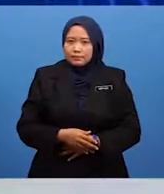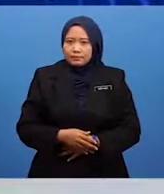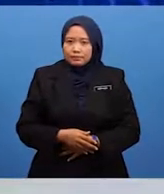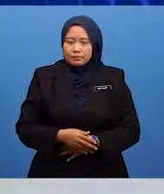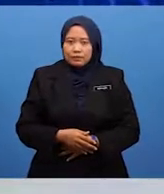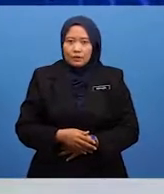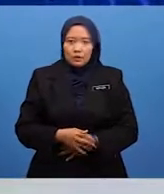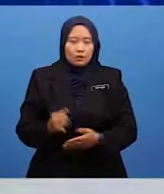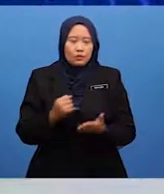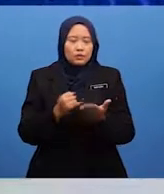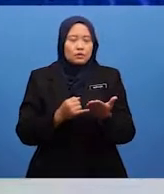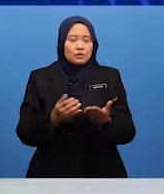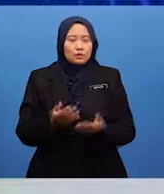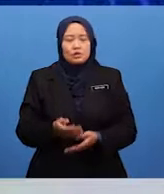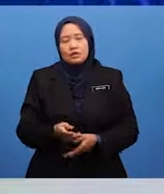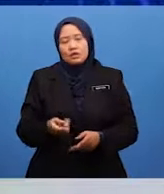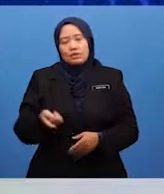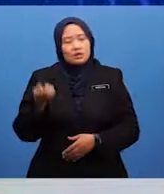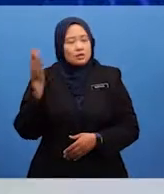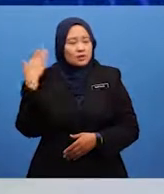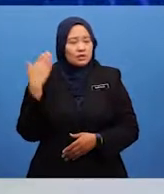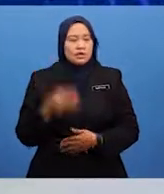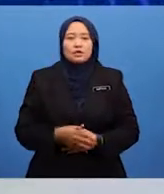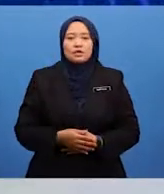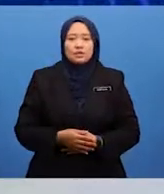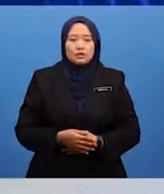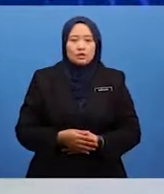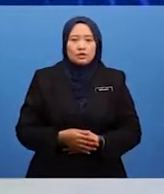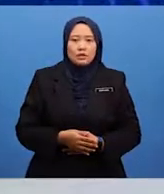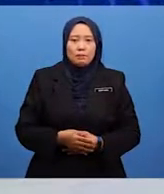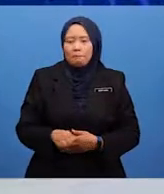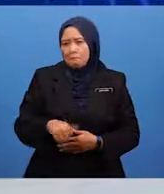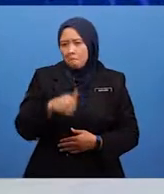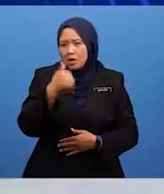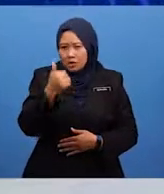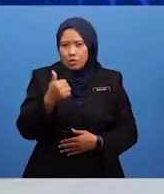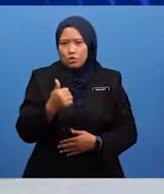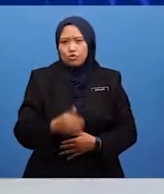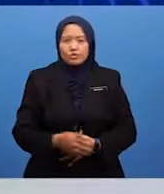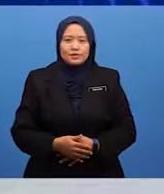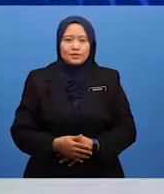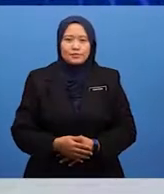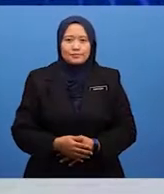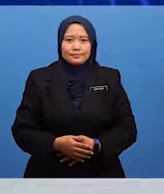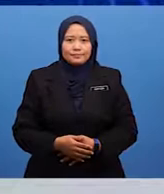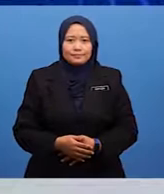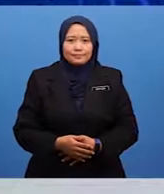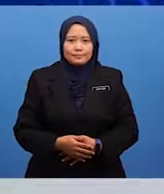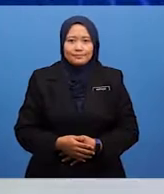sangat kreatif belum tentu saja mampu menghasilkan lukisan sebaik pelajar-pelajar